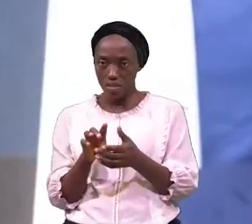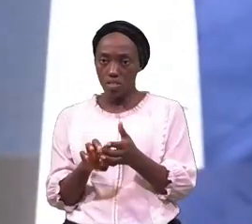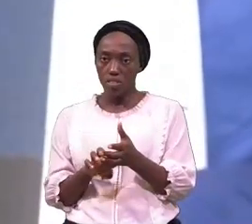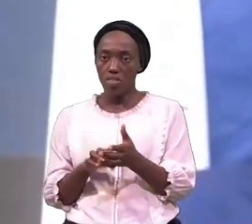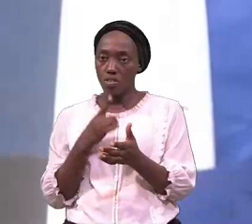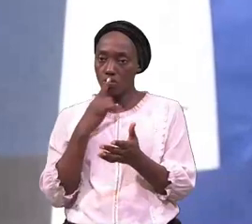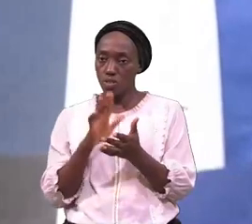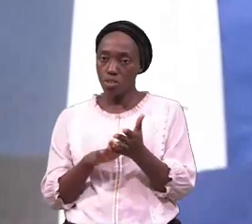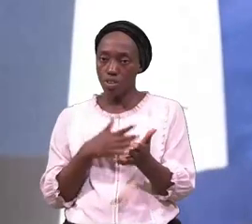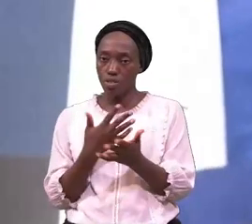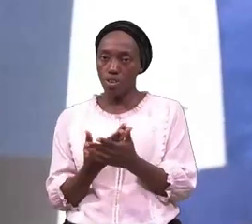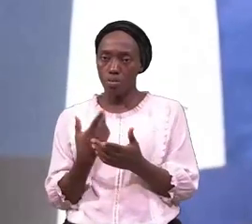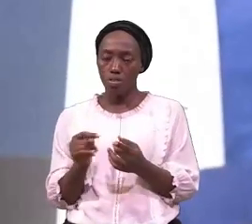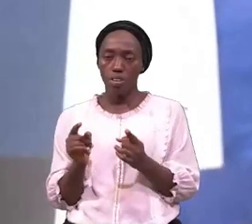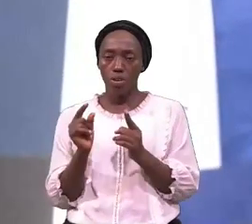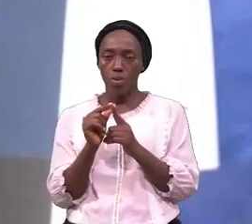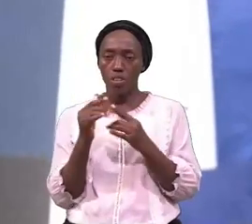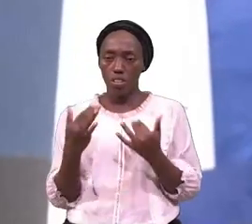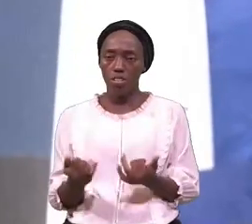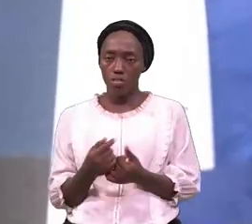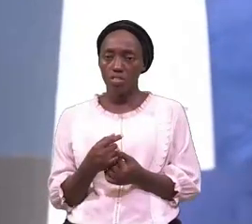parole, non? J'ai dit non.